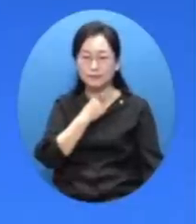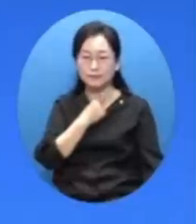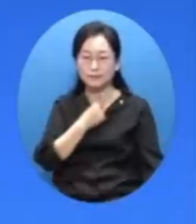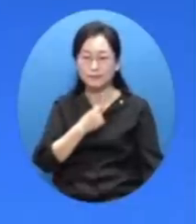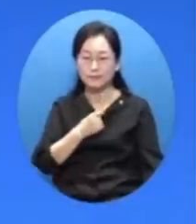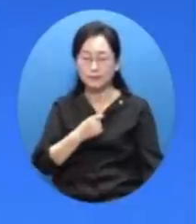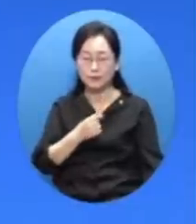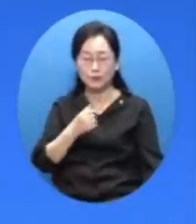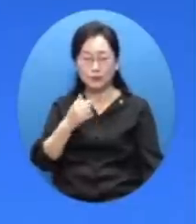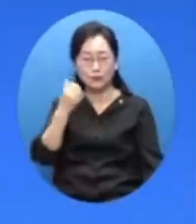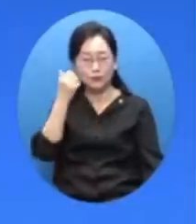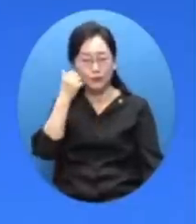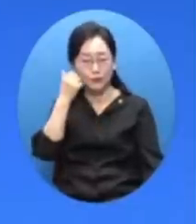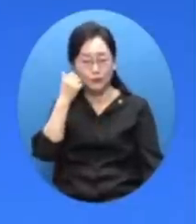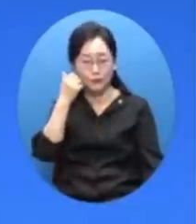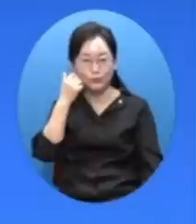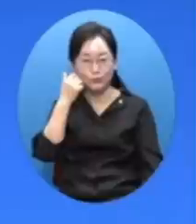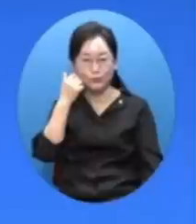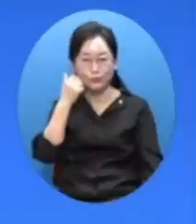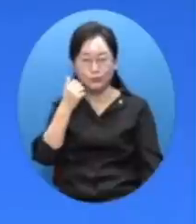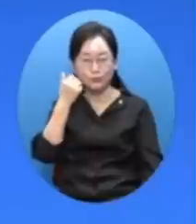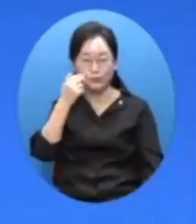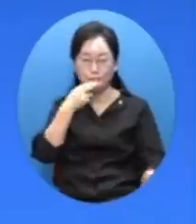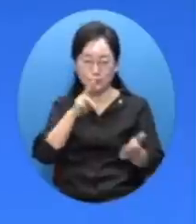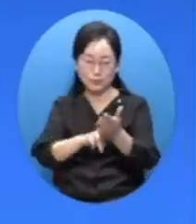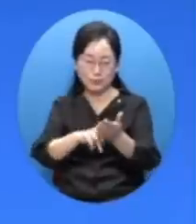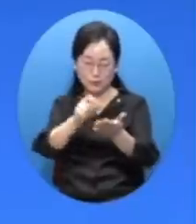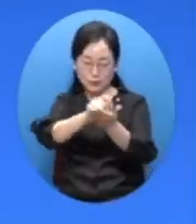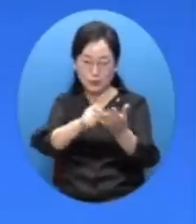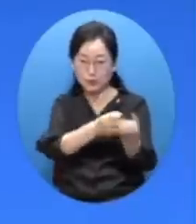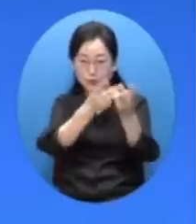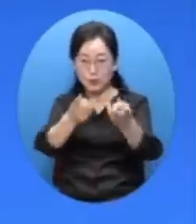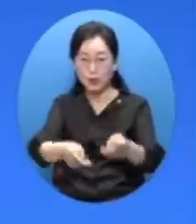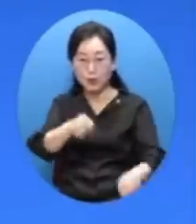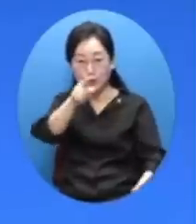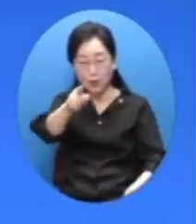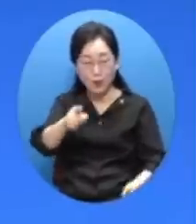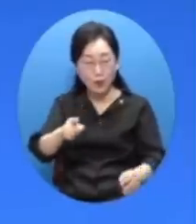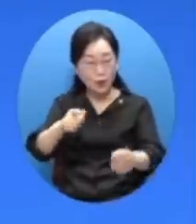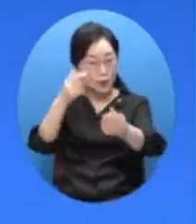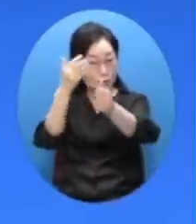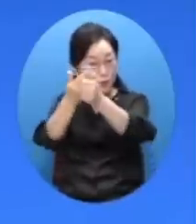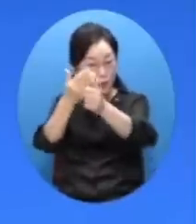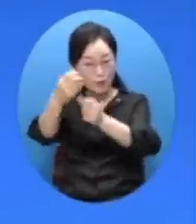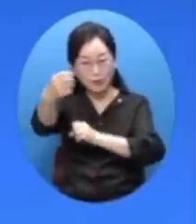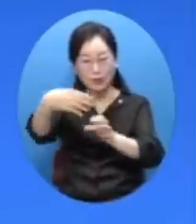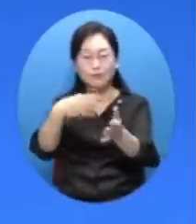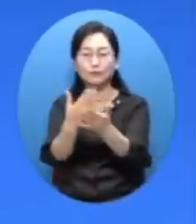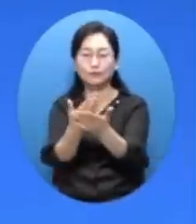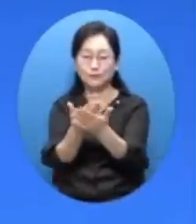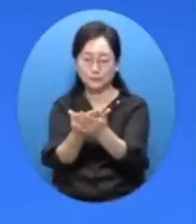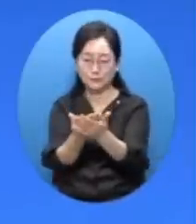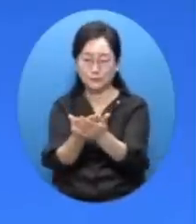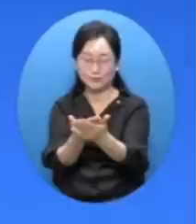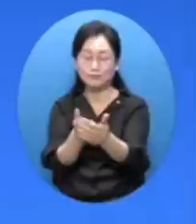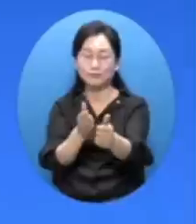어느 신부님에게 편지를 보냅니다. 당신이 이 질문에 대한 답을 좀 해주시오.